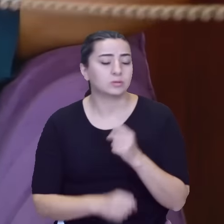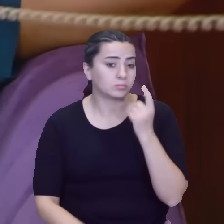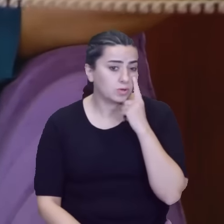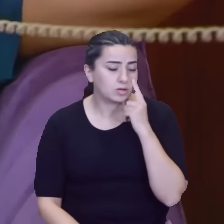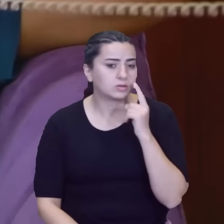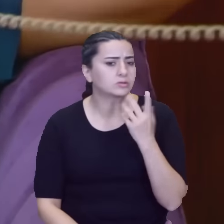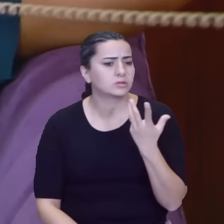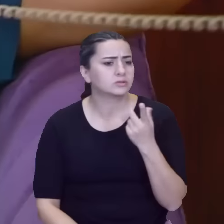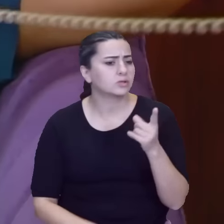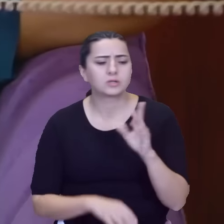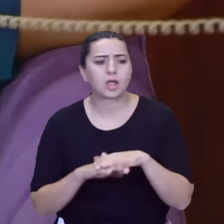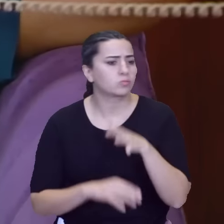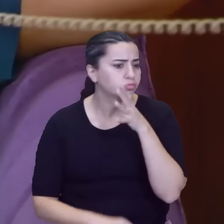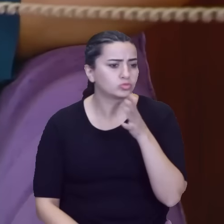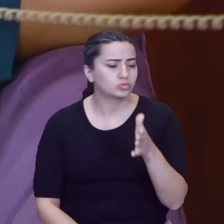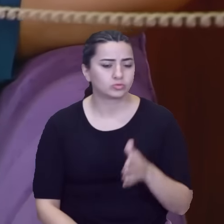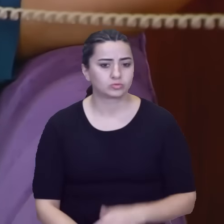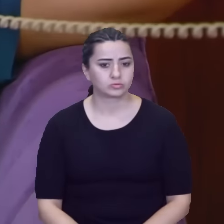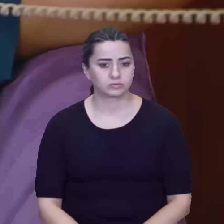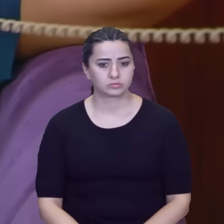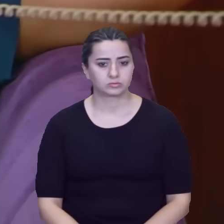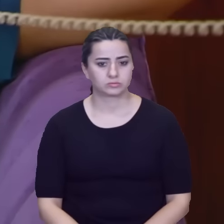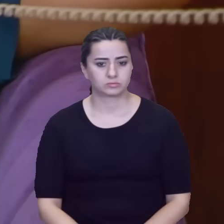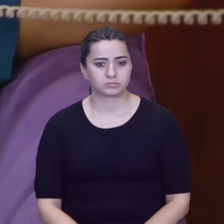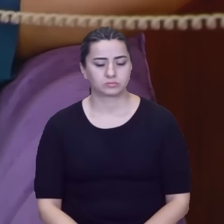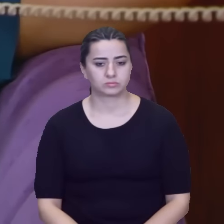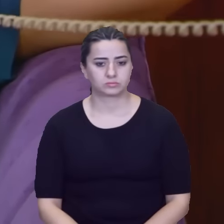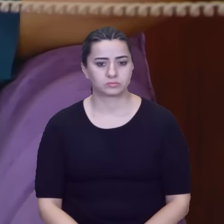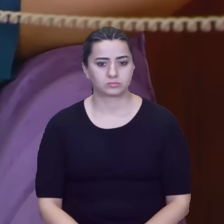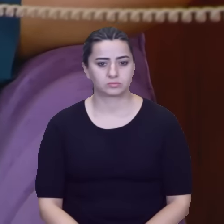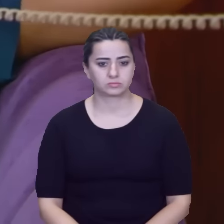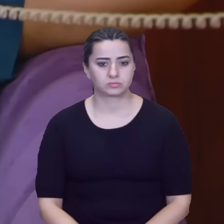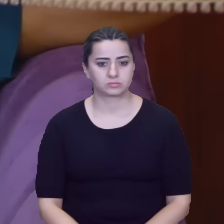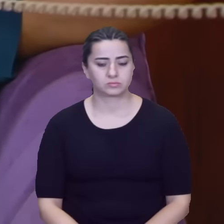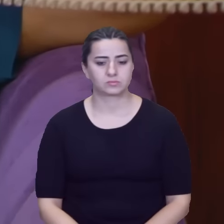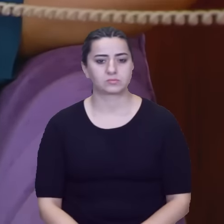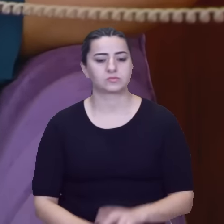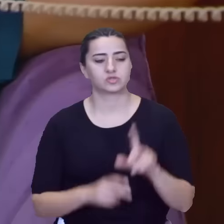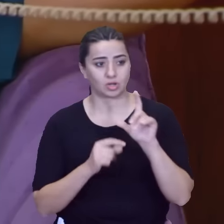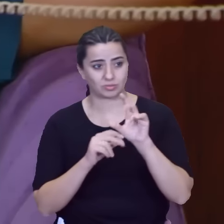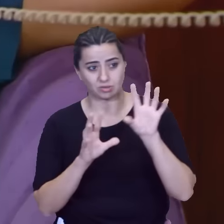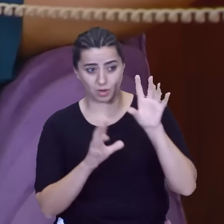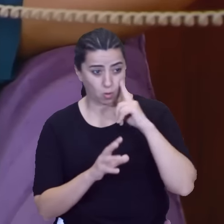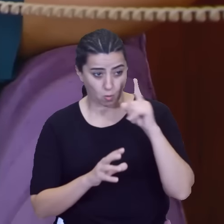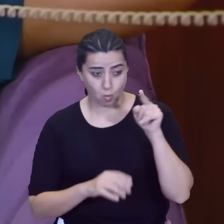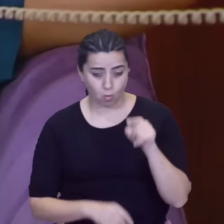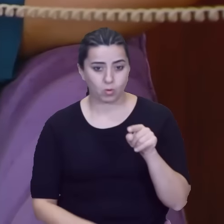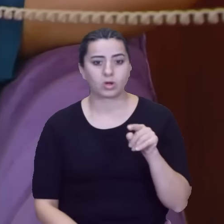Bak oğlum ne soracağım, nasıl ayarladın sen onu? He. Çanlıca'ya bakıyor o zaman.